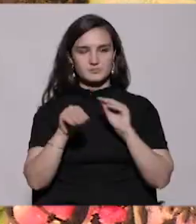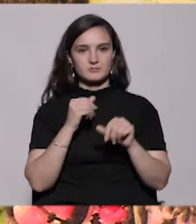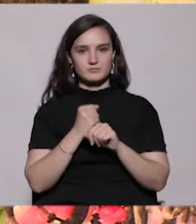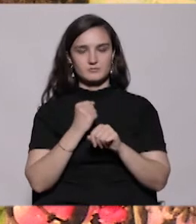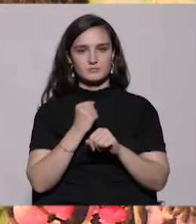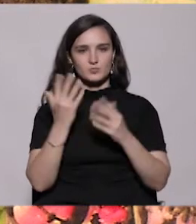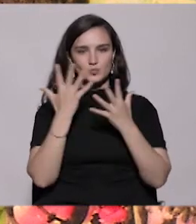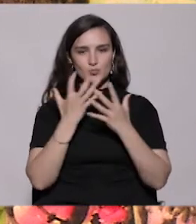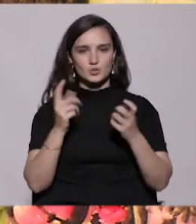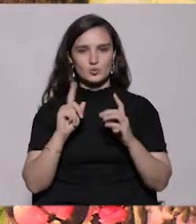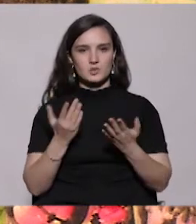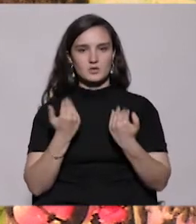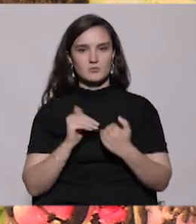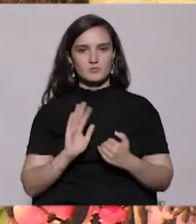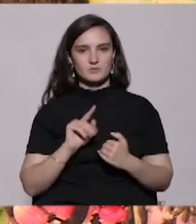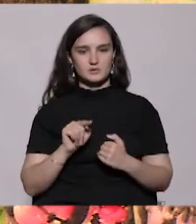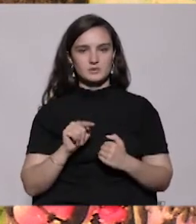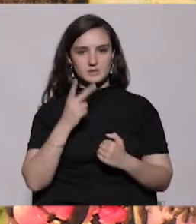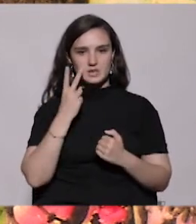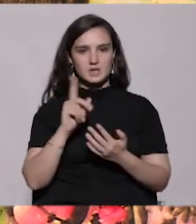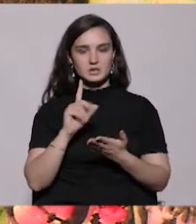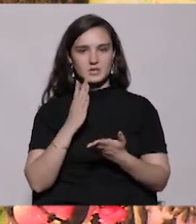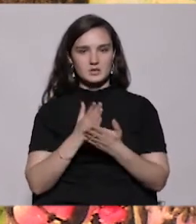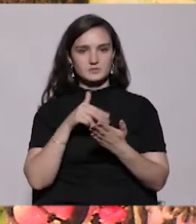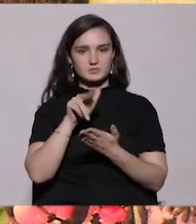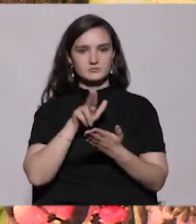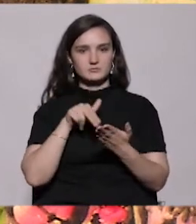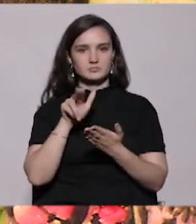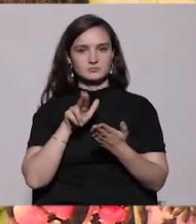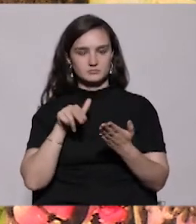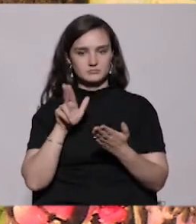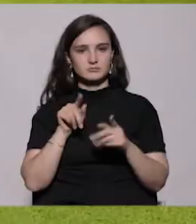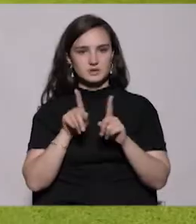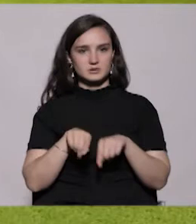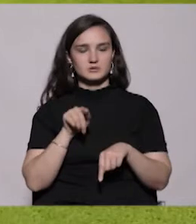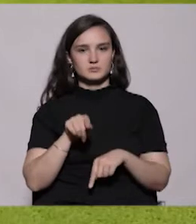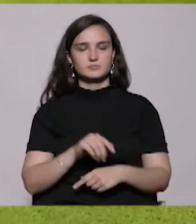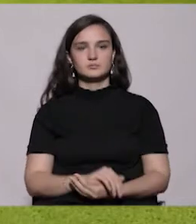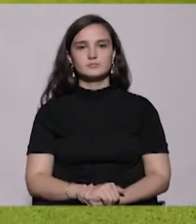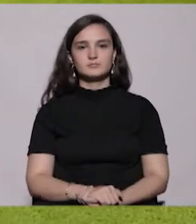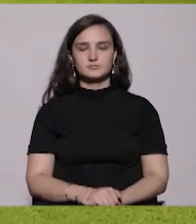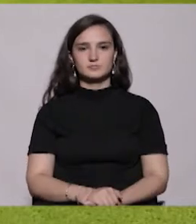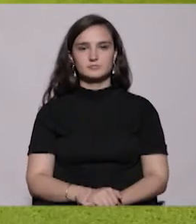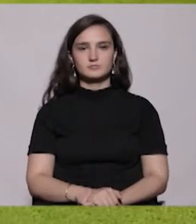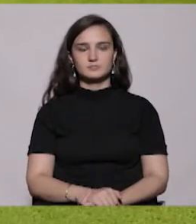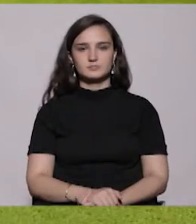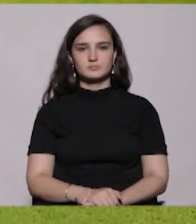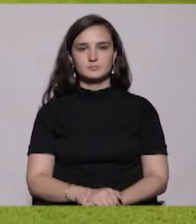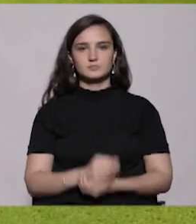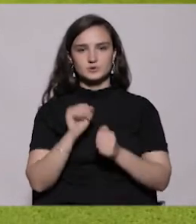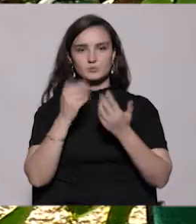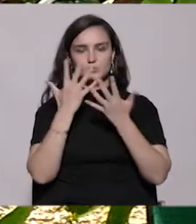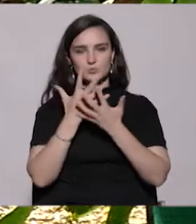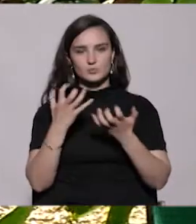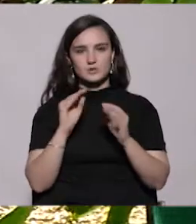ძალიან მოქირო არ გამოკვევით. ეს ნახეთ რა აქვს აკვარელს. აი ესეთი. შეგიძლიათ